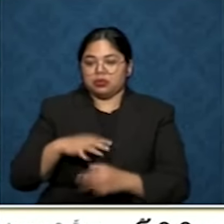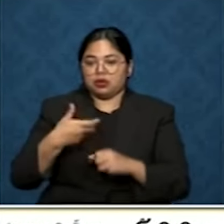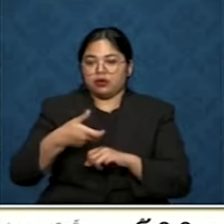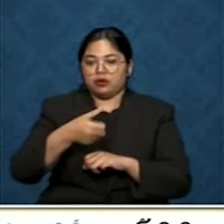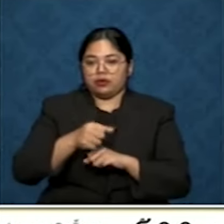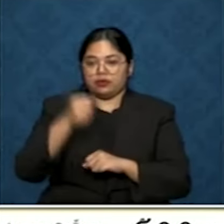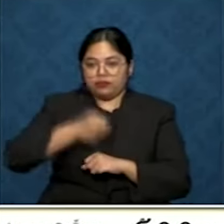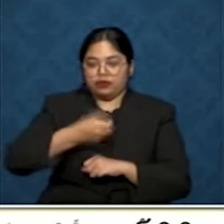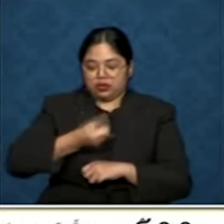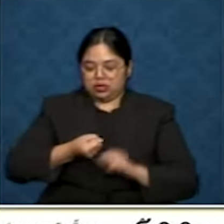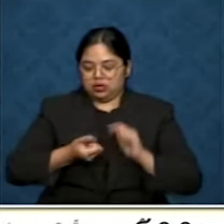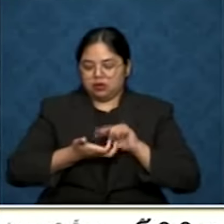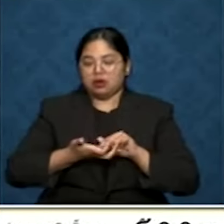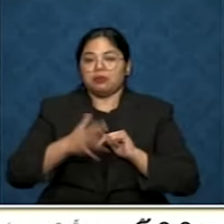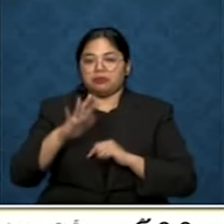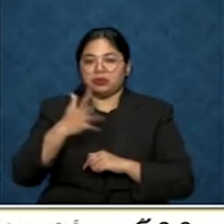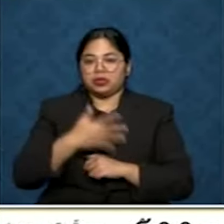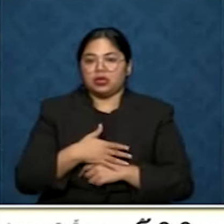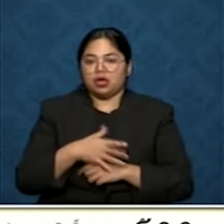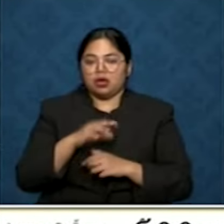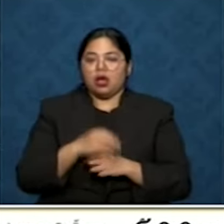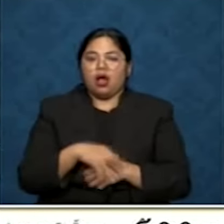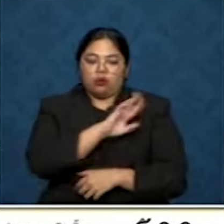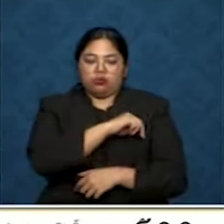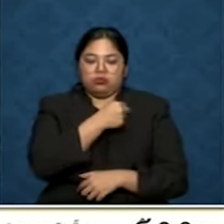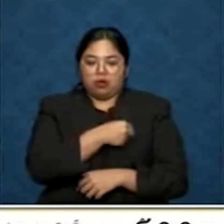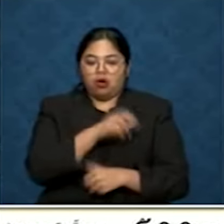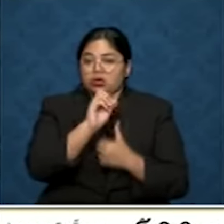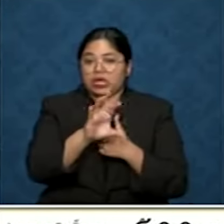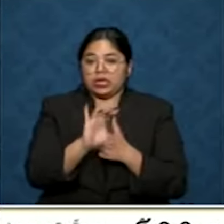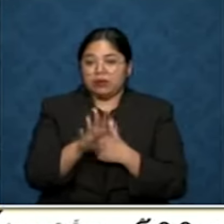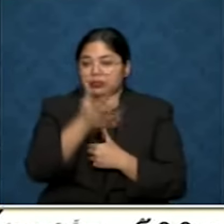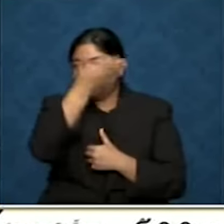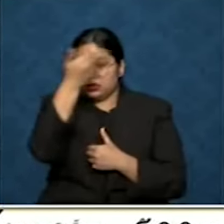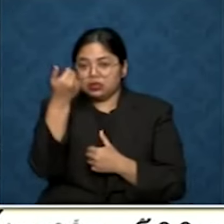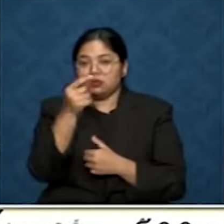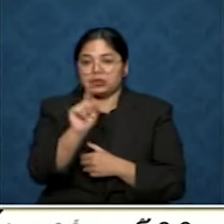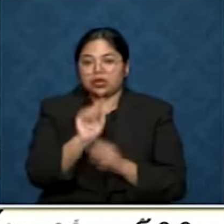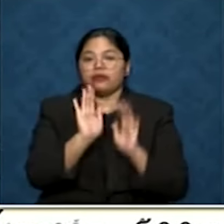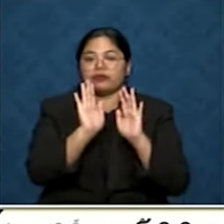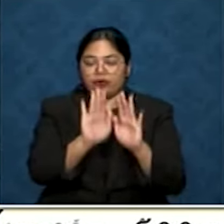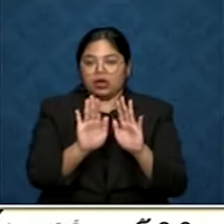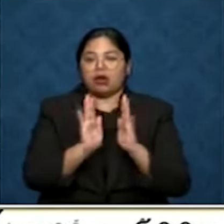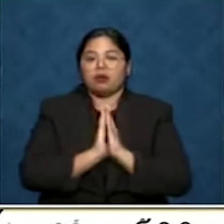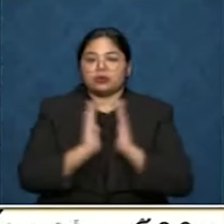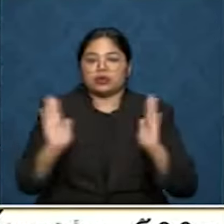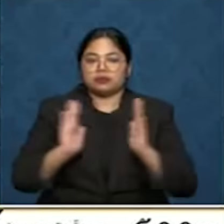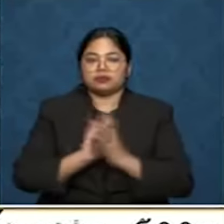อันนี้ขาดหายไปคุณหมอลืมให้หรืออย่างไรหรือไม่ได้แนะนำครับฝากด้วยครับขอบคุณ